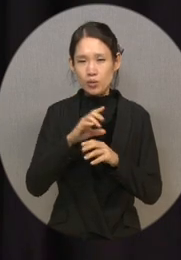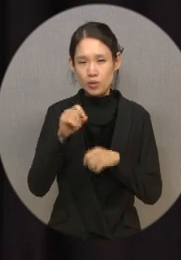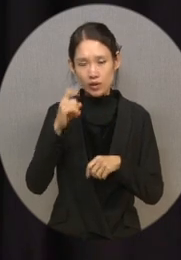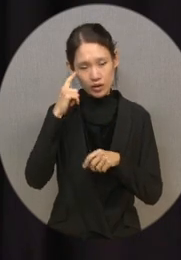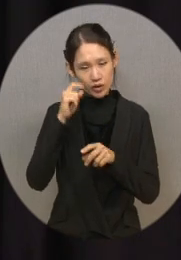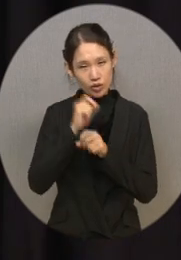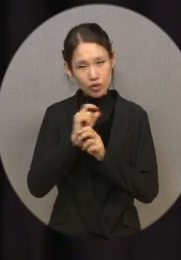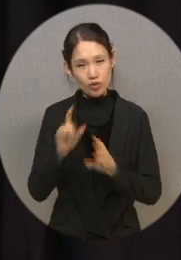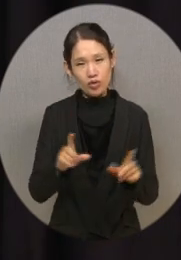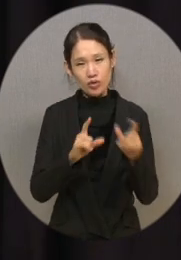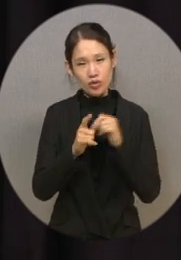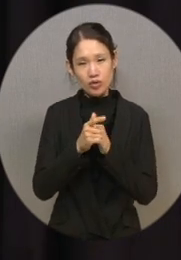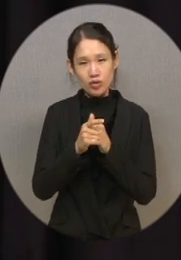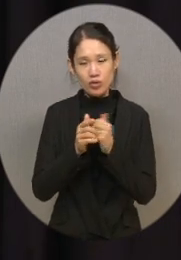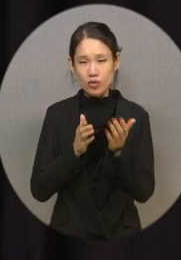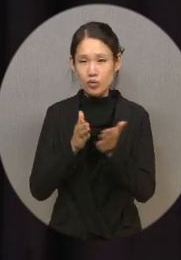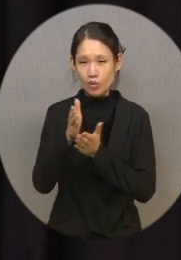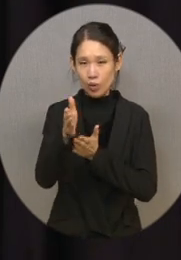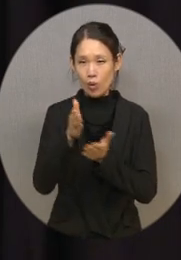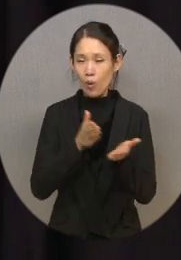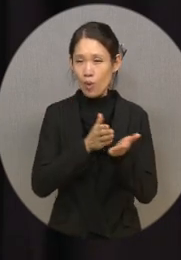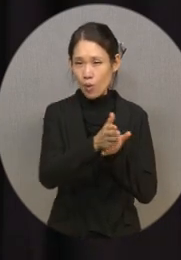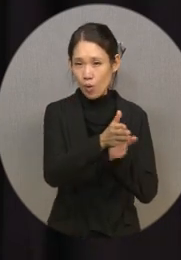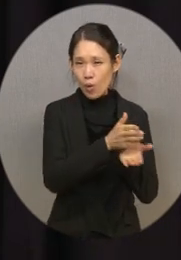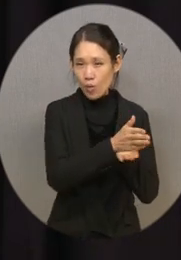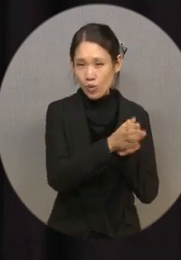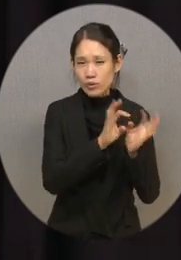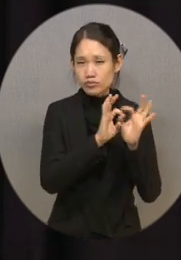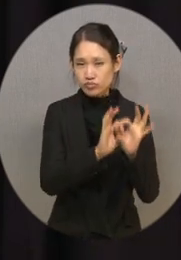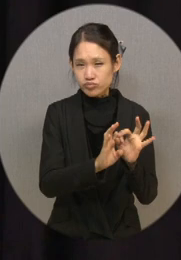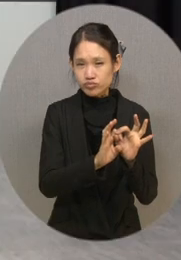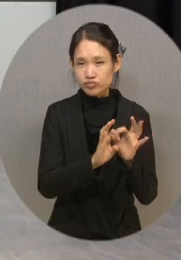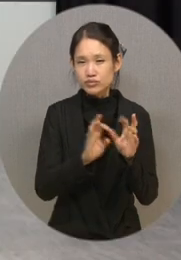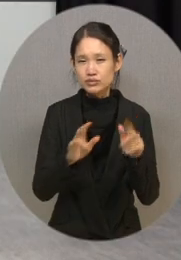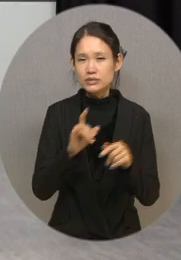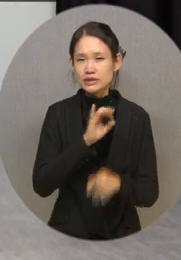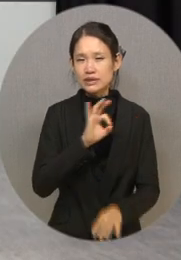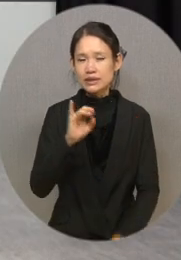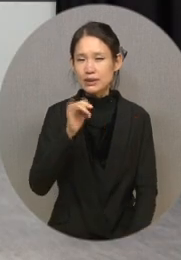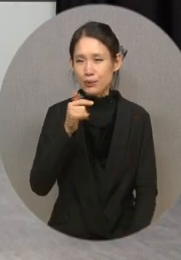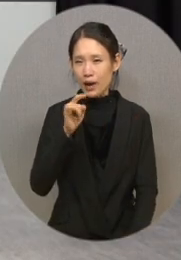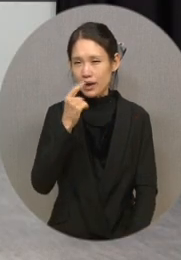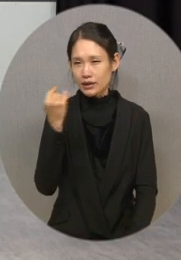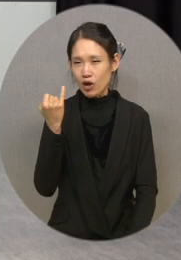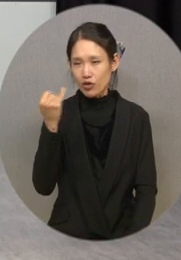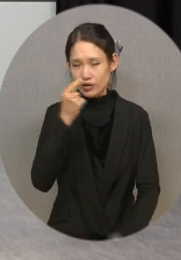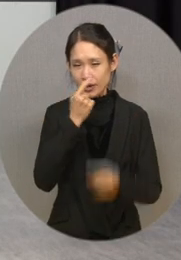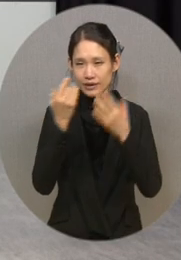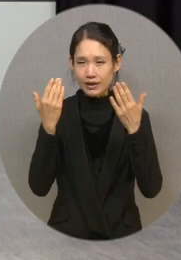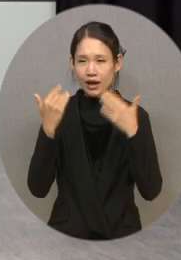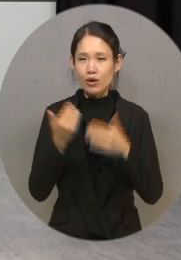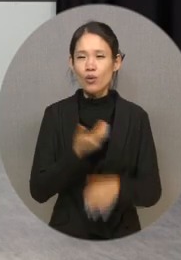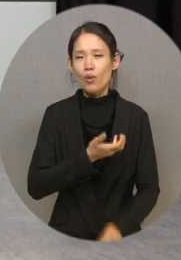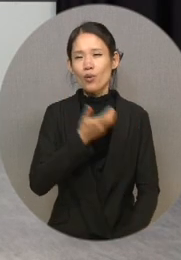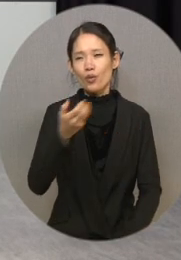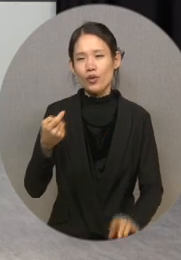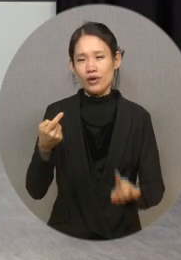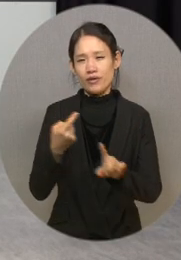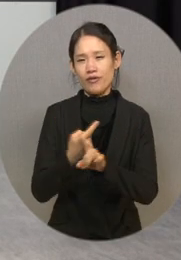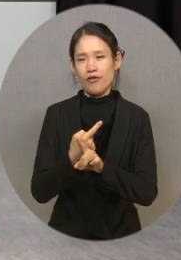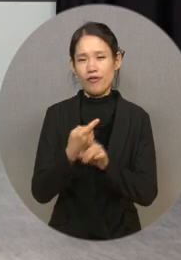하고 전공 분야를 해야겠다 하고 이제 이대로 옮겨가게 됐습니다. 그래서 조용히 지내려고